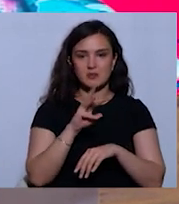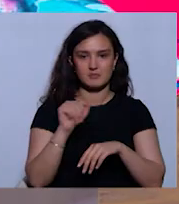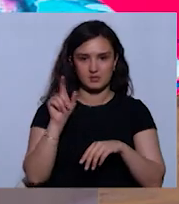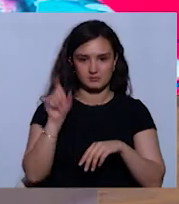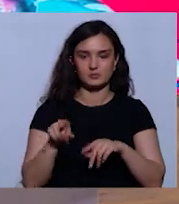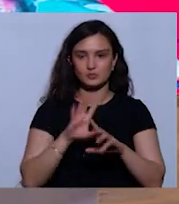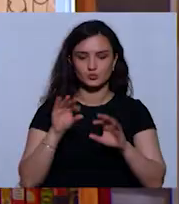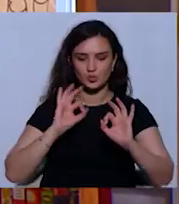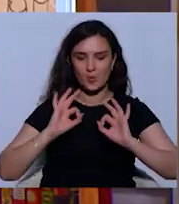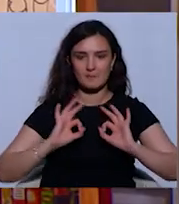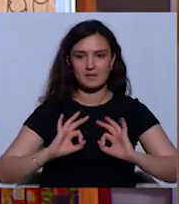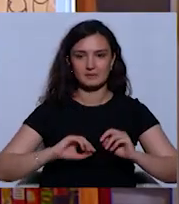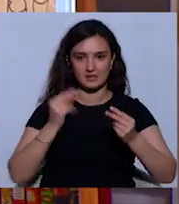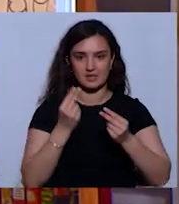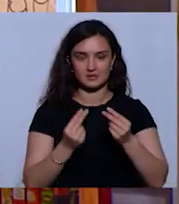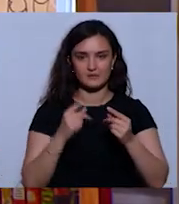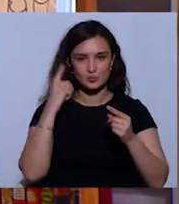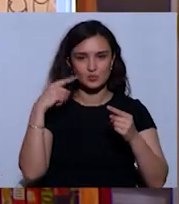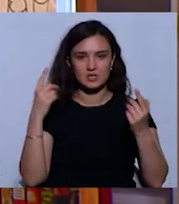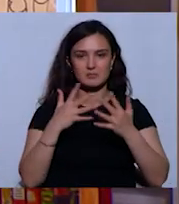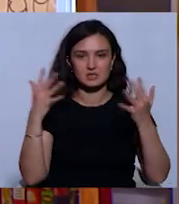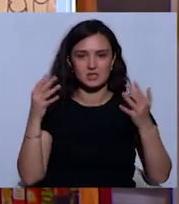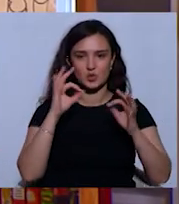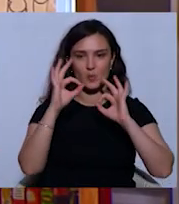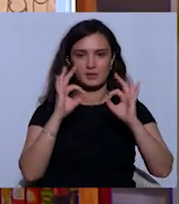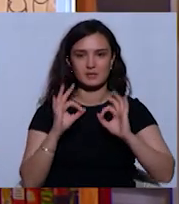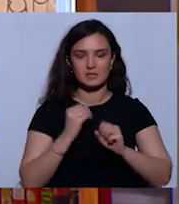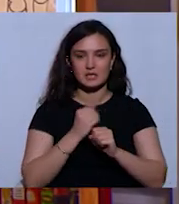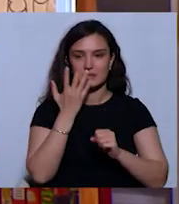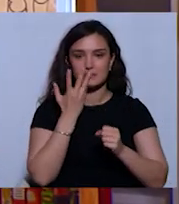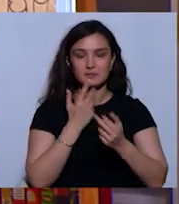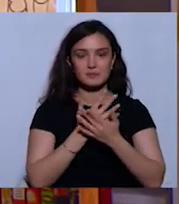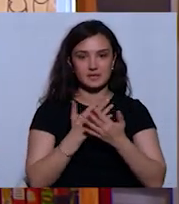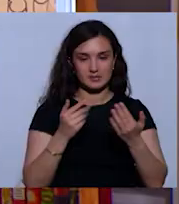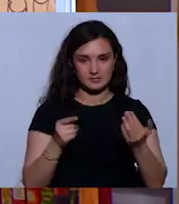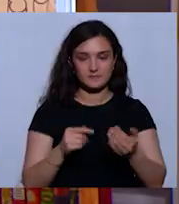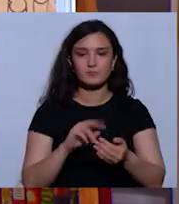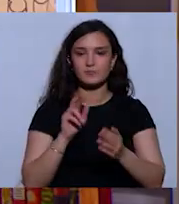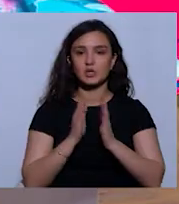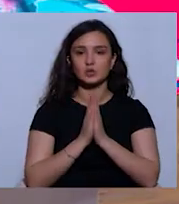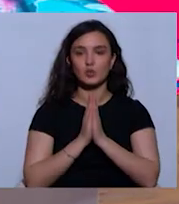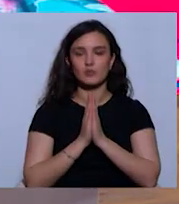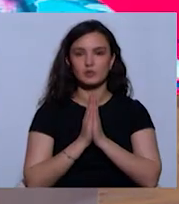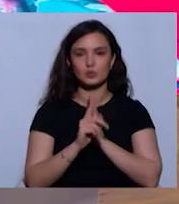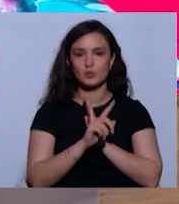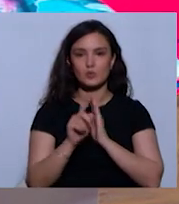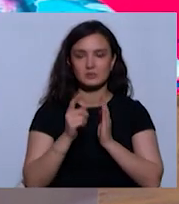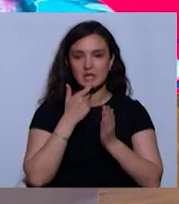რომელიც უკოპლებით ხატავს, აი უზარმაზარ კოპლებს აკეთებს ფერად. და გთხოვეთ,